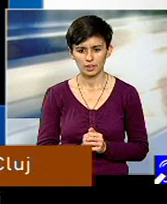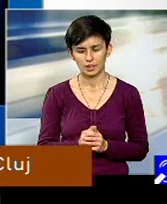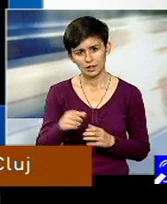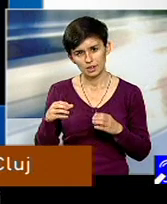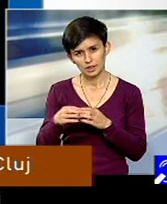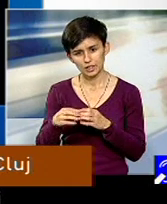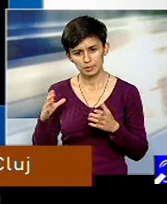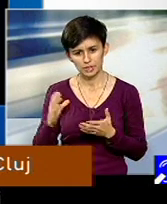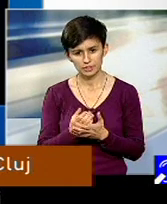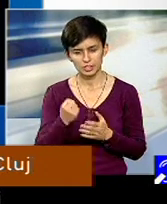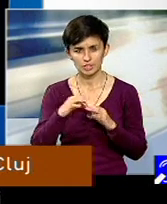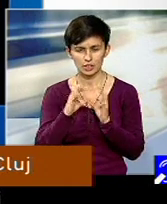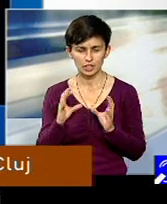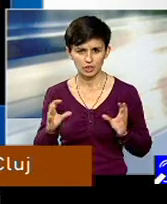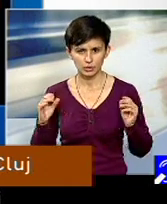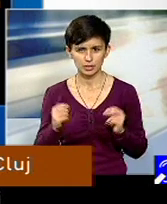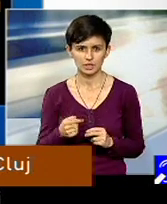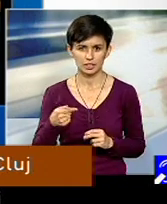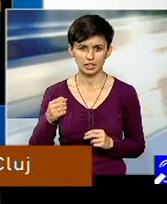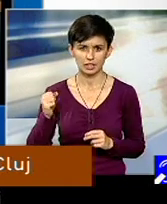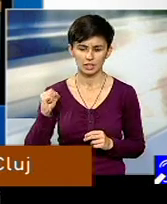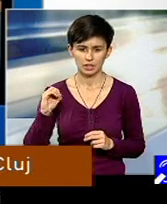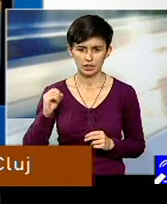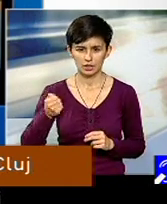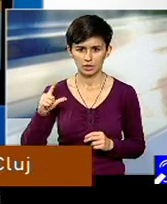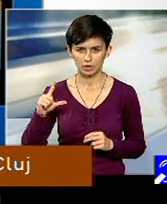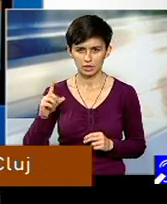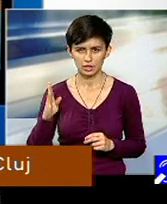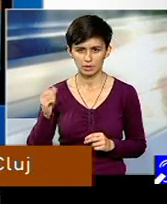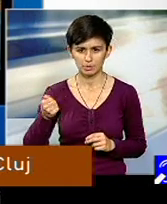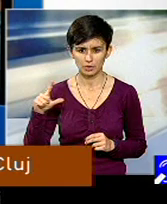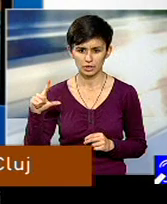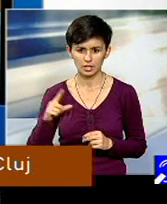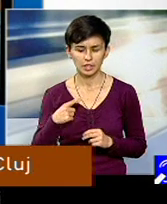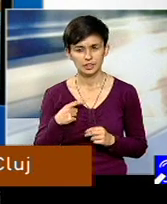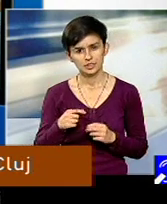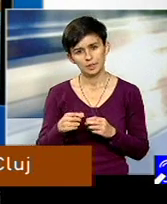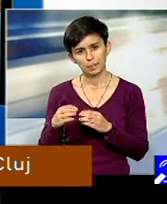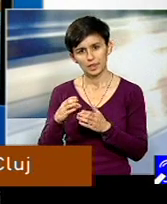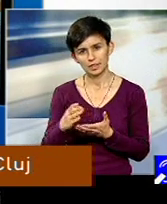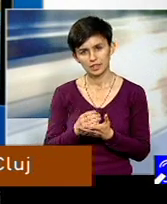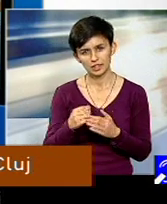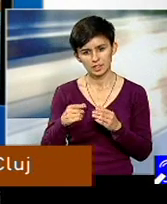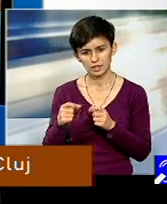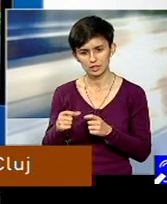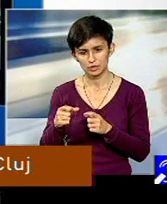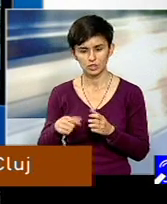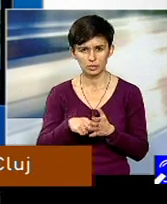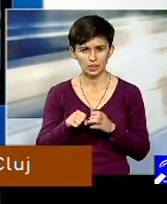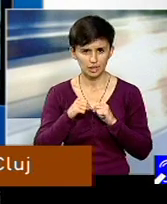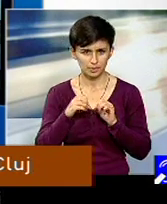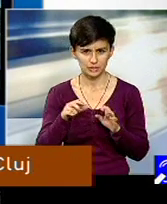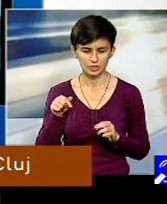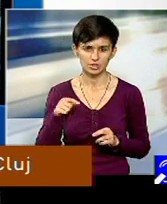Echipa campioană a României la goalball este astăzi, o parte de fapt din echipa campioană este în platoul nostru. Ei